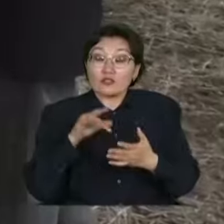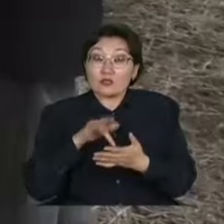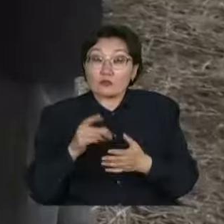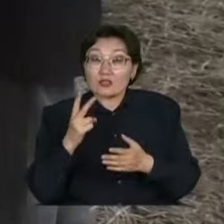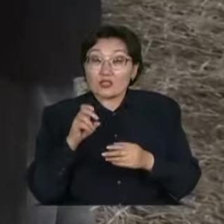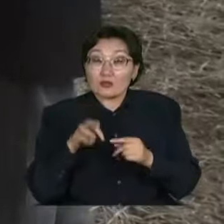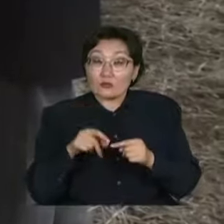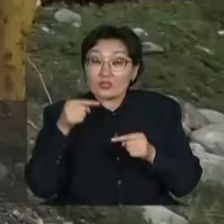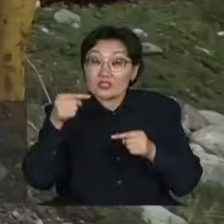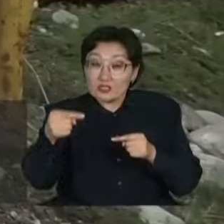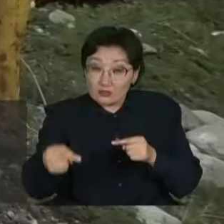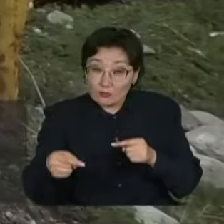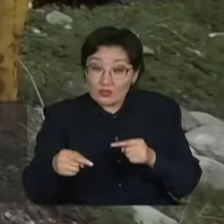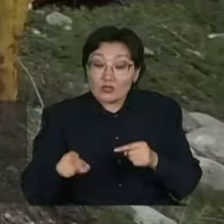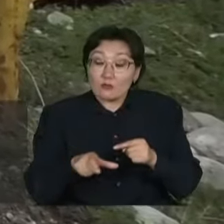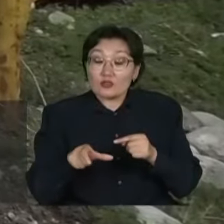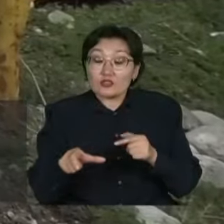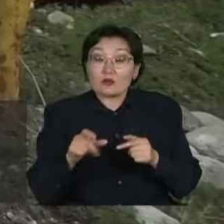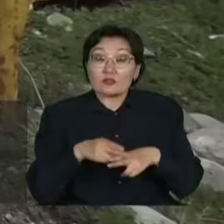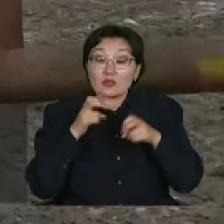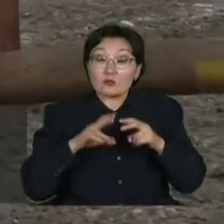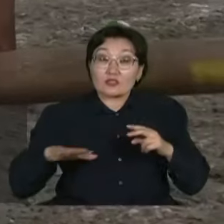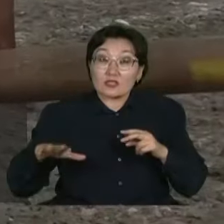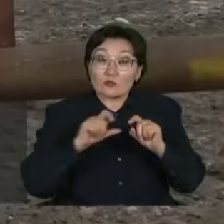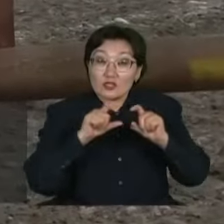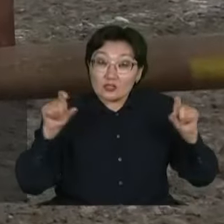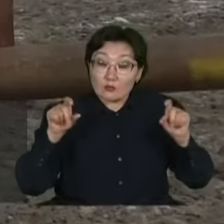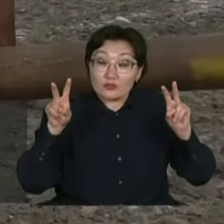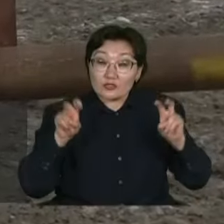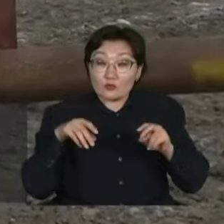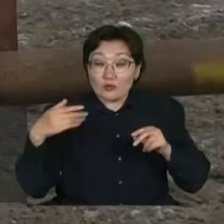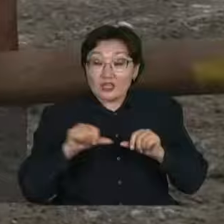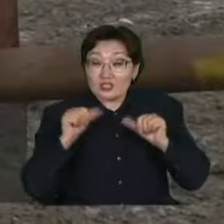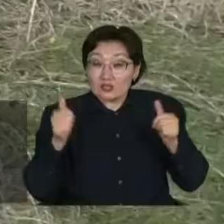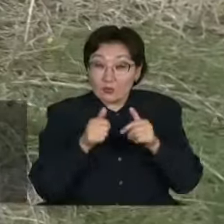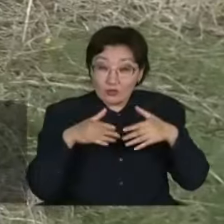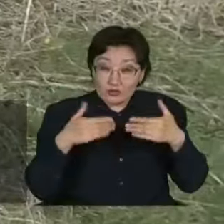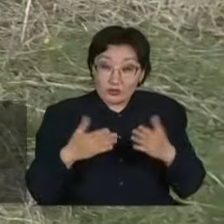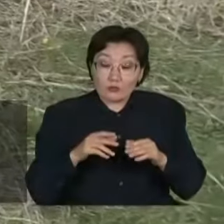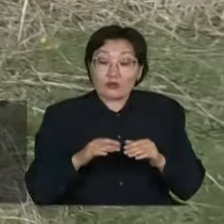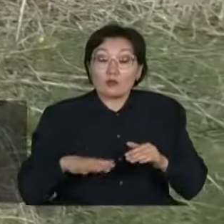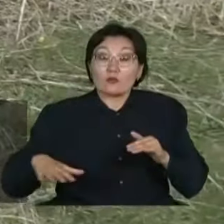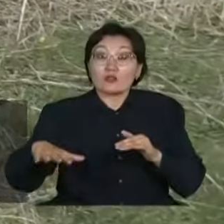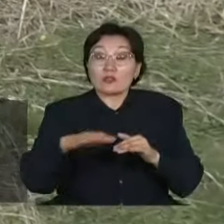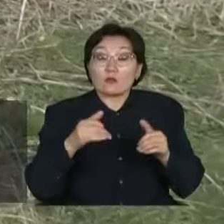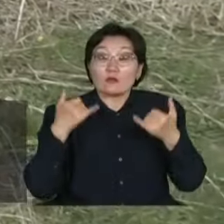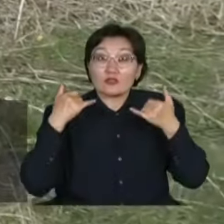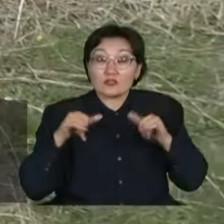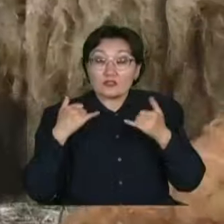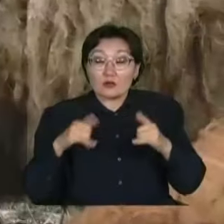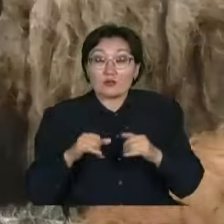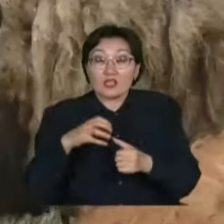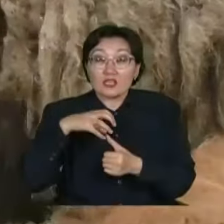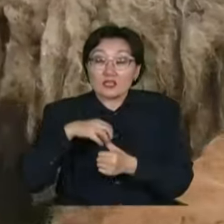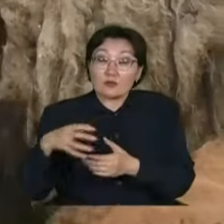2 шақырым жерде жатыр. Жол бойында қауіп қаймақ деп жазылғанымен жан жағы қоршалмаған, полигон маңында мал бағып, саңырауқұлақ